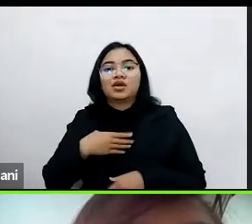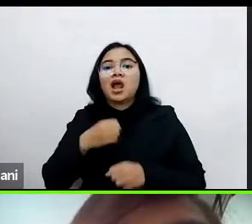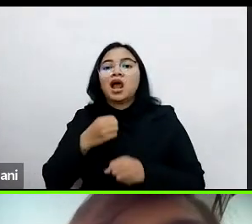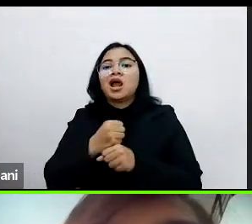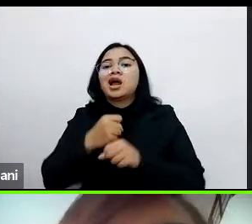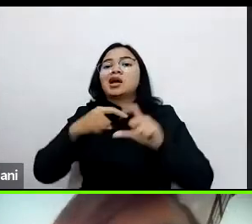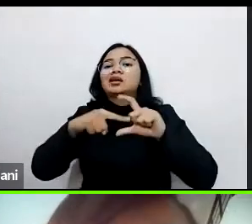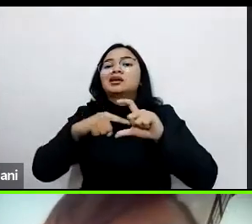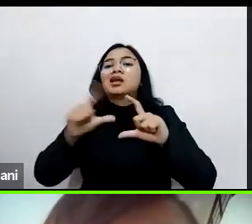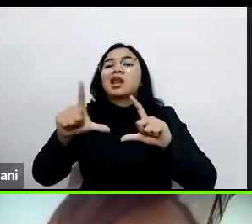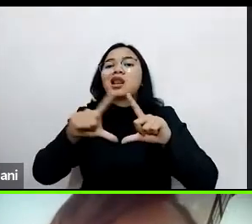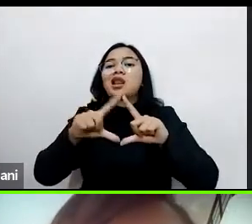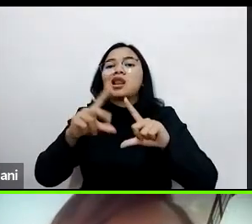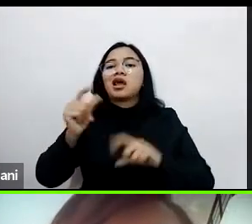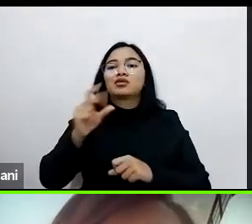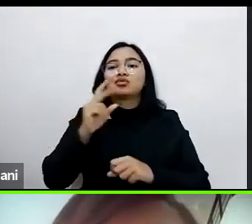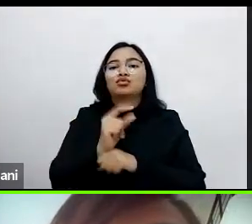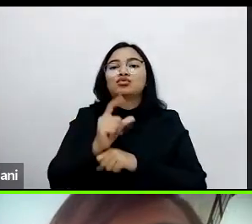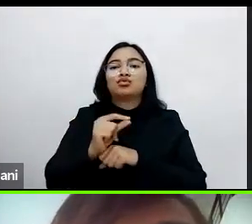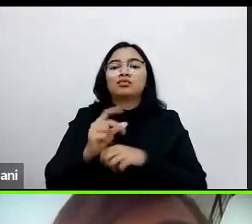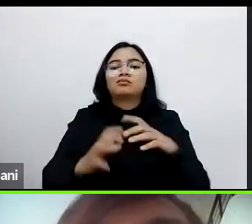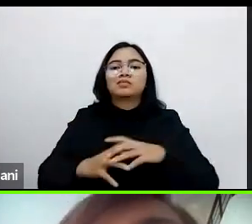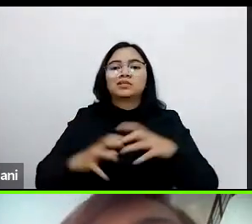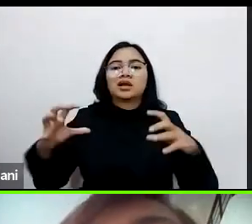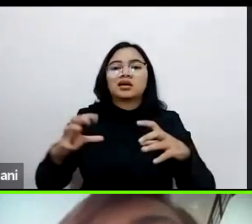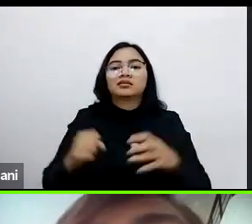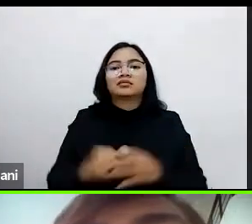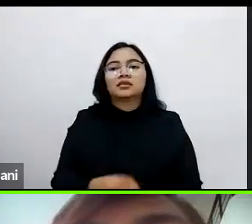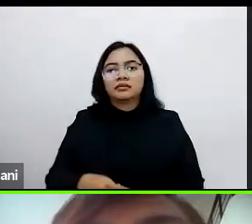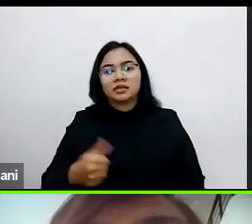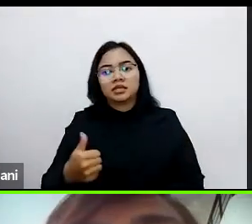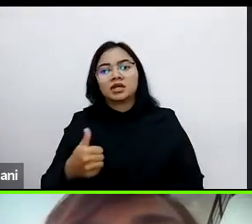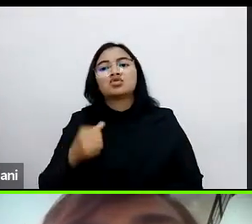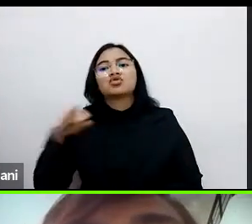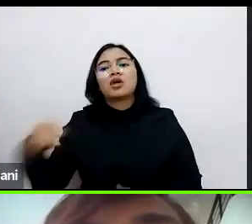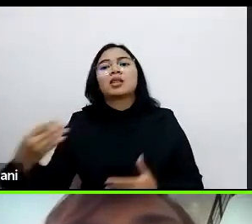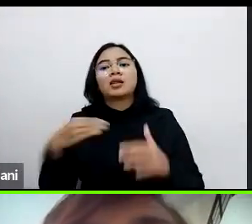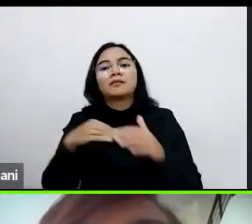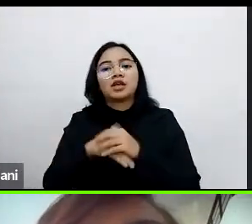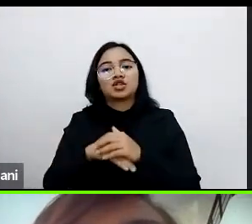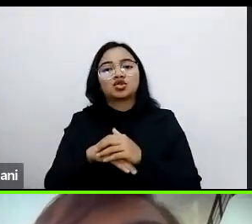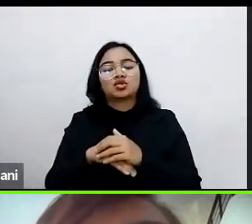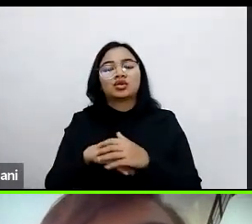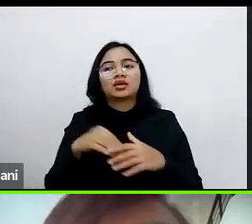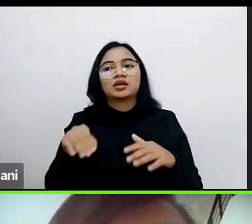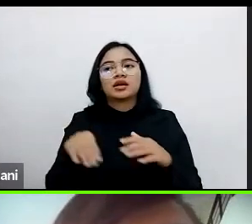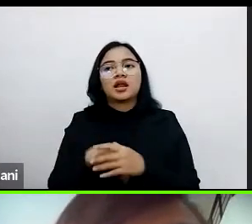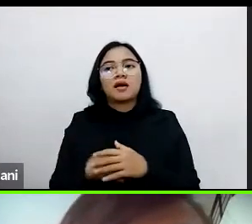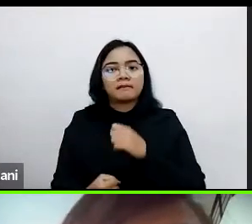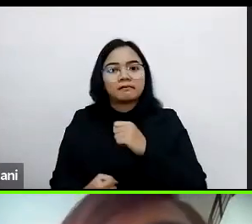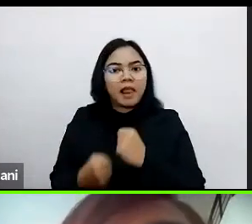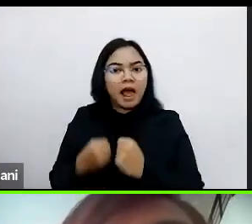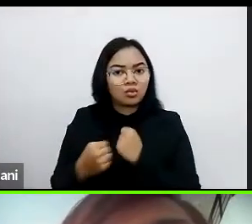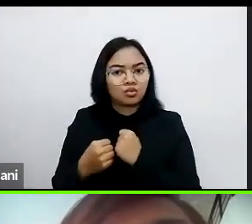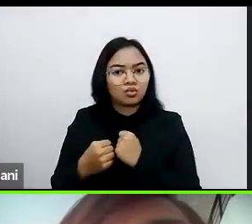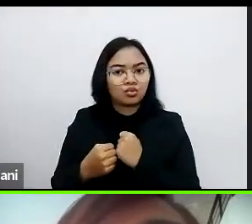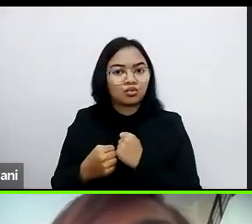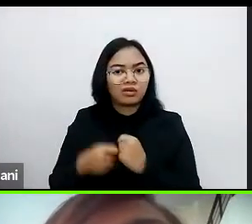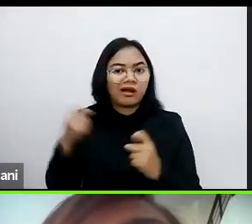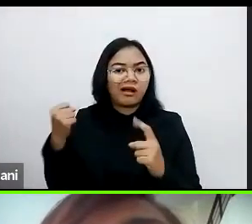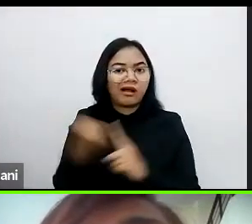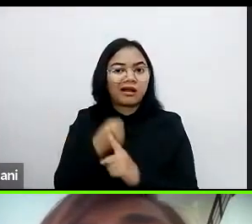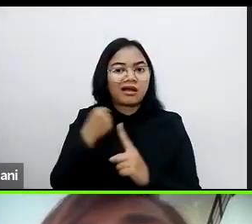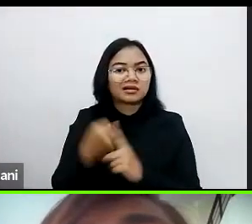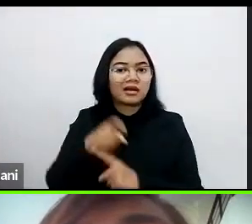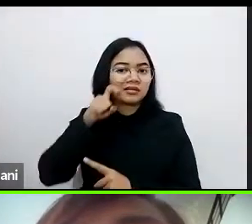kan itu juga kan apa namanya bisa juga termasuk dalam pelaku gitu kekerasan seksual